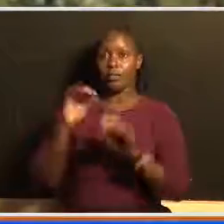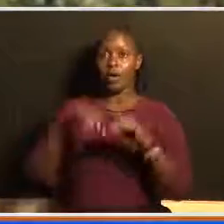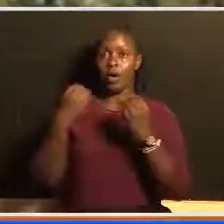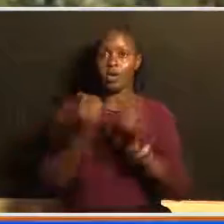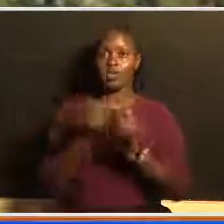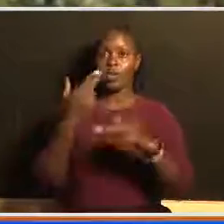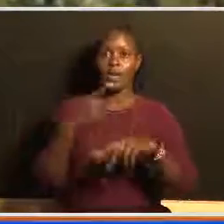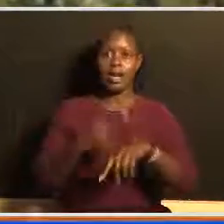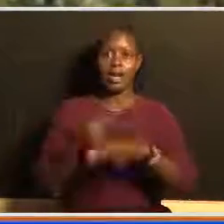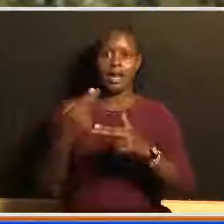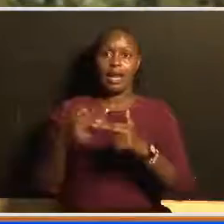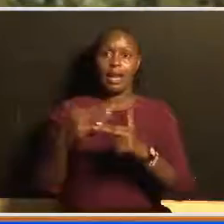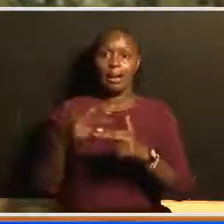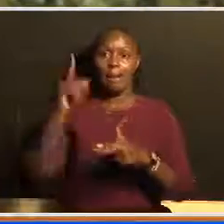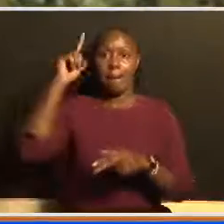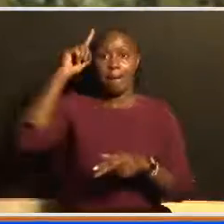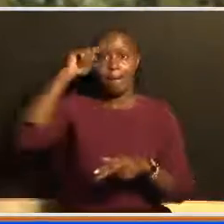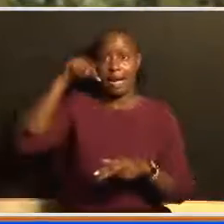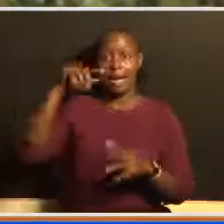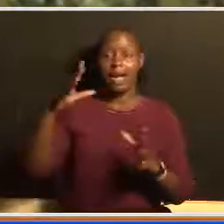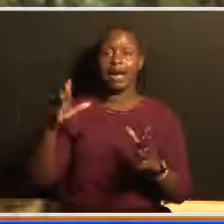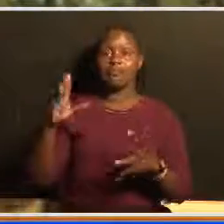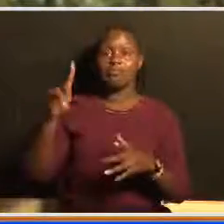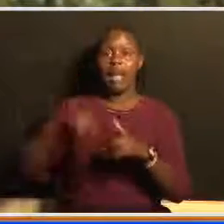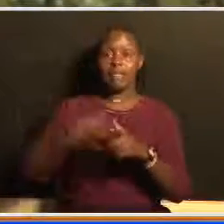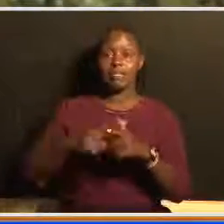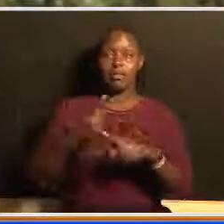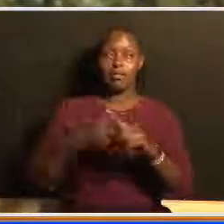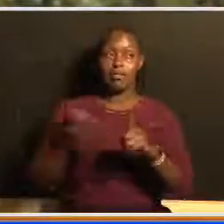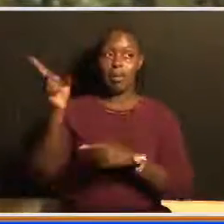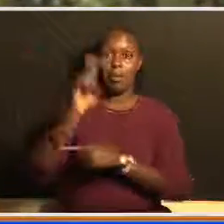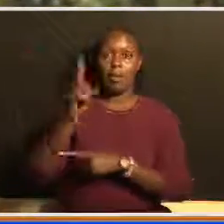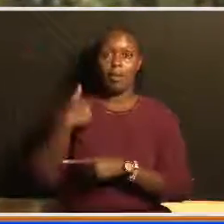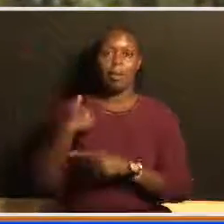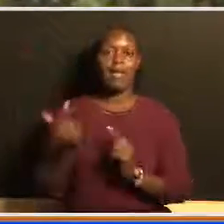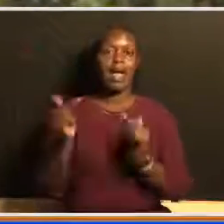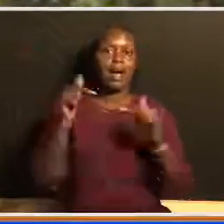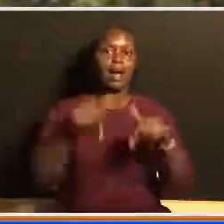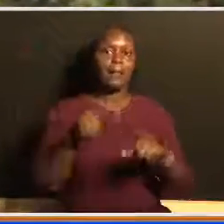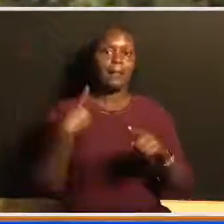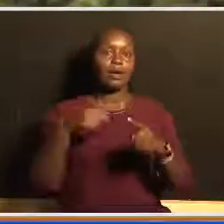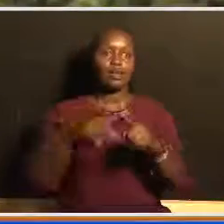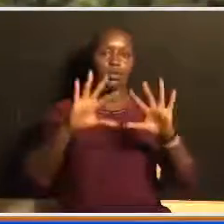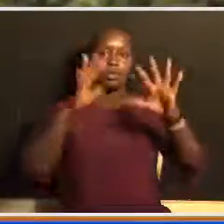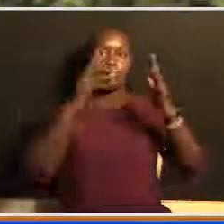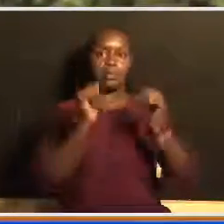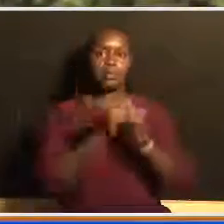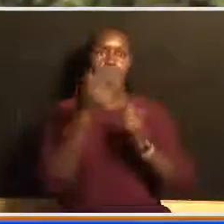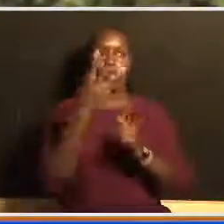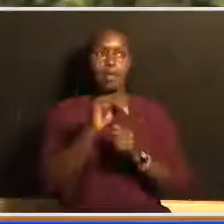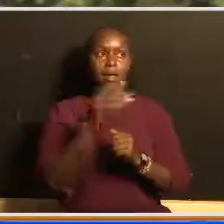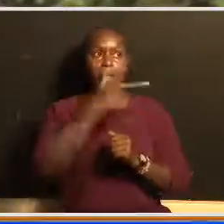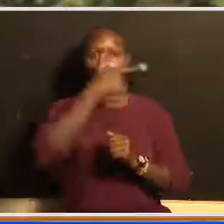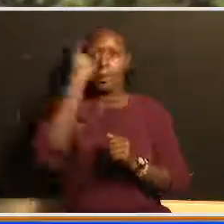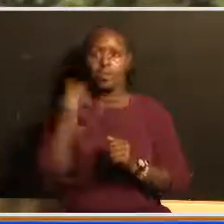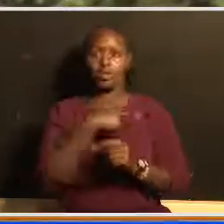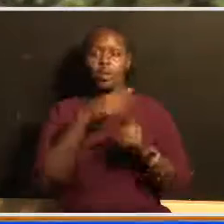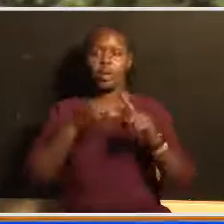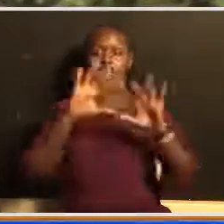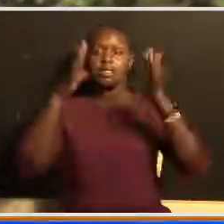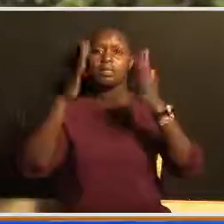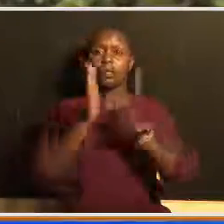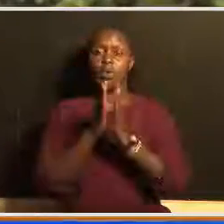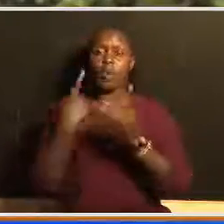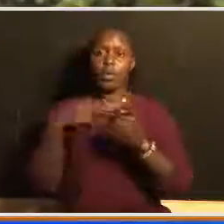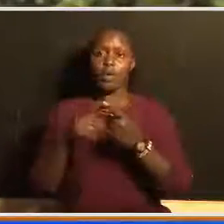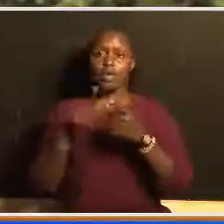Black Albinism from Nairobi. Leo nimekuja kusherekea na wao, maana tunasherekea siku ya walemavu wa ngozi ambao